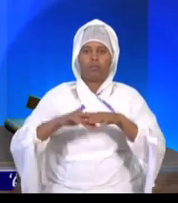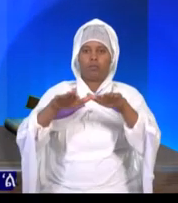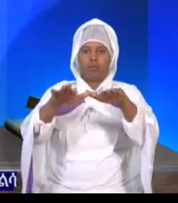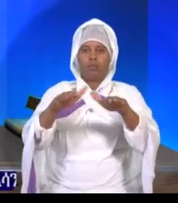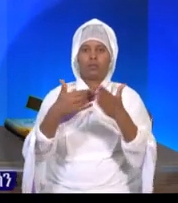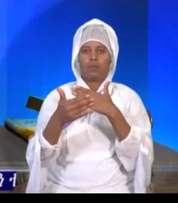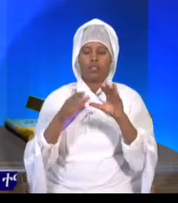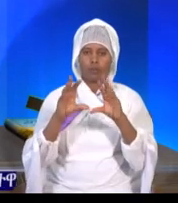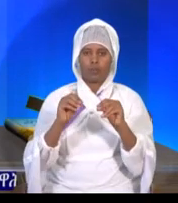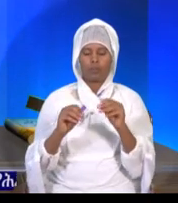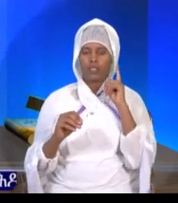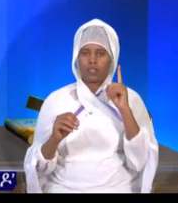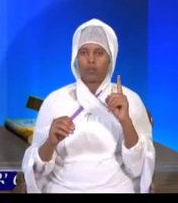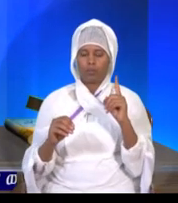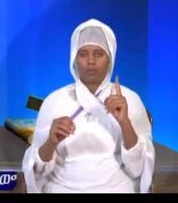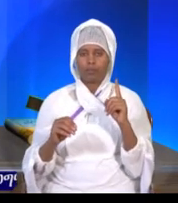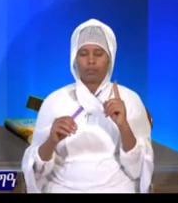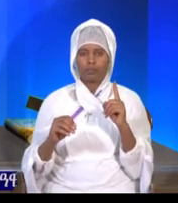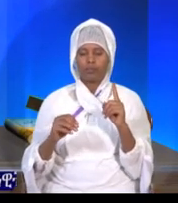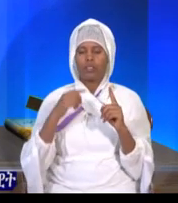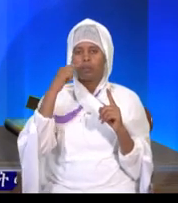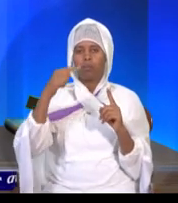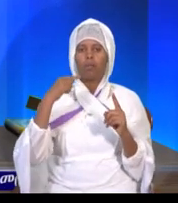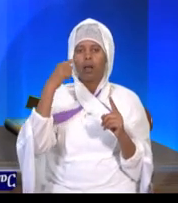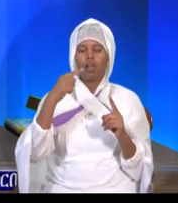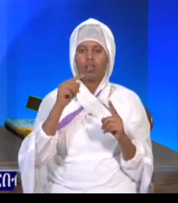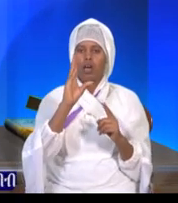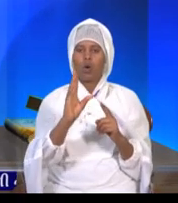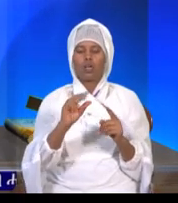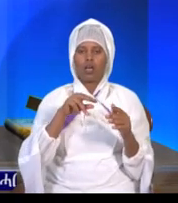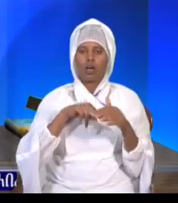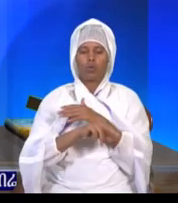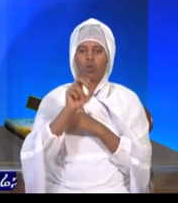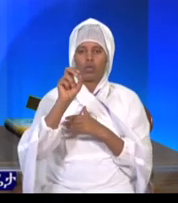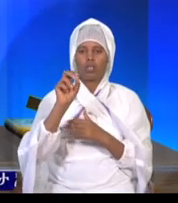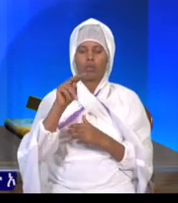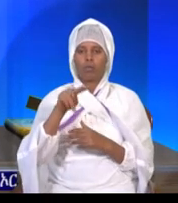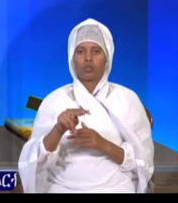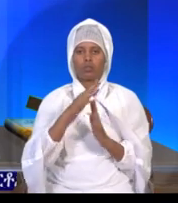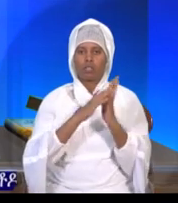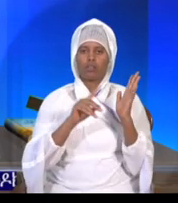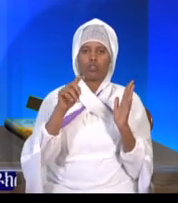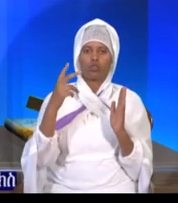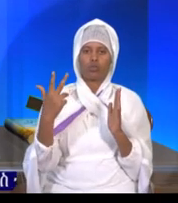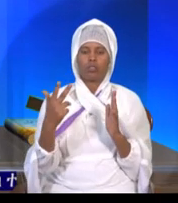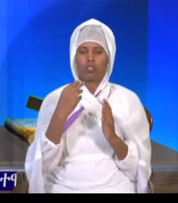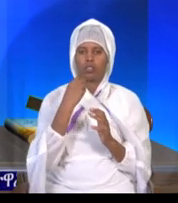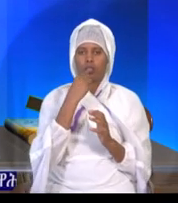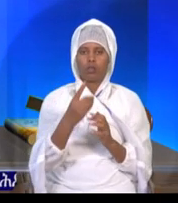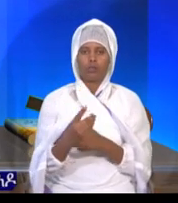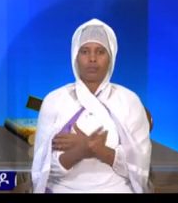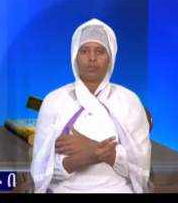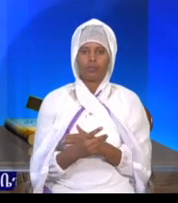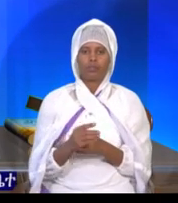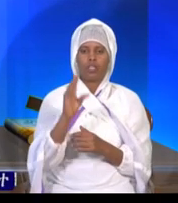ኢድ ብምብራኽ ማለት እዩ ቀዳማይ ብቓል ንሃዋርያት ኣብ ወንጌል ማቴዎስ ምዕራፍ 18 ፍቕዲ 18 እንታይ